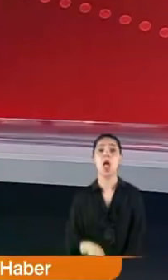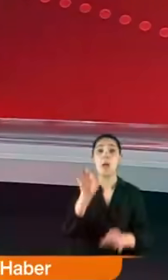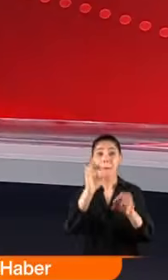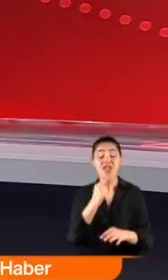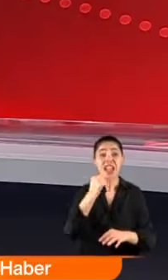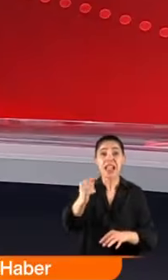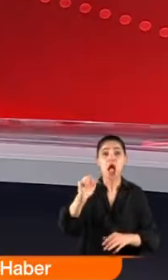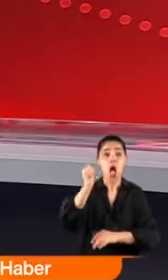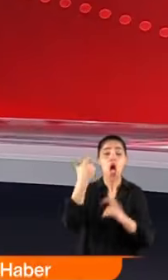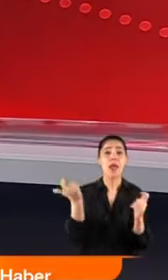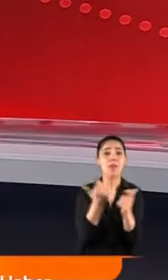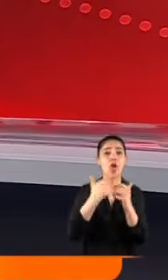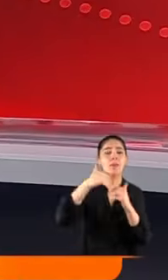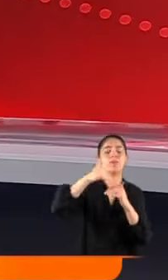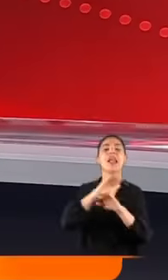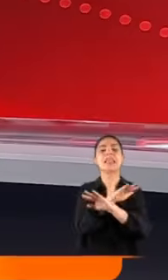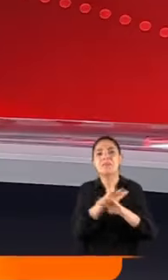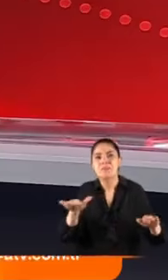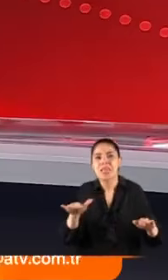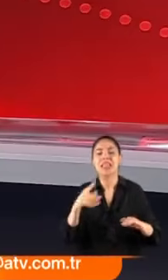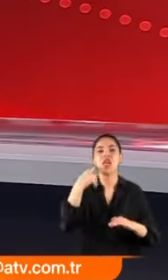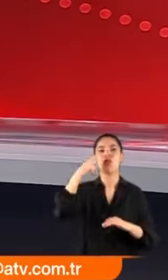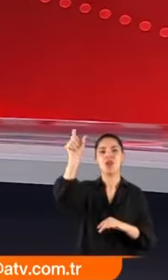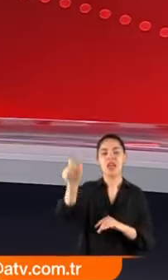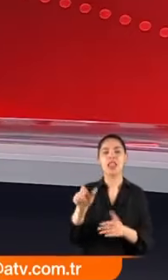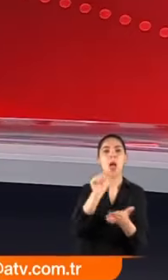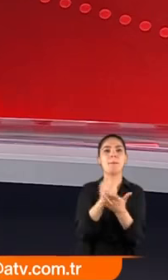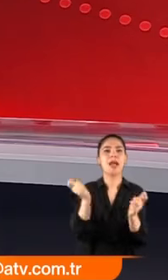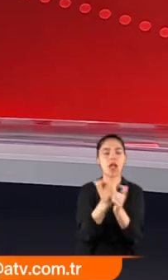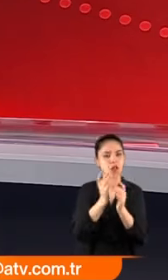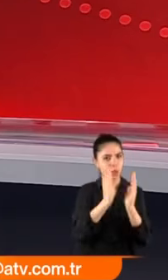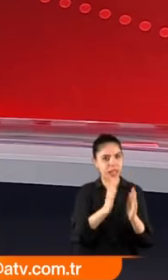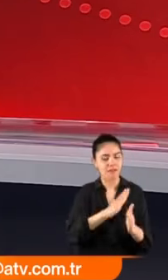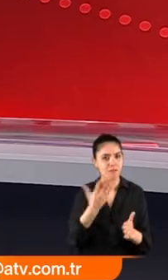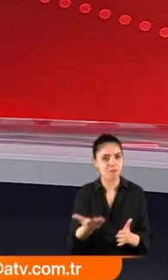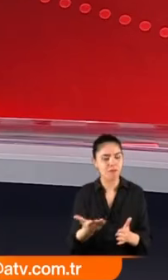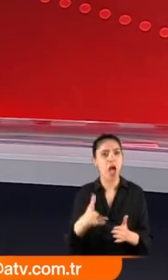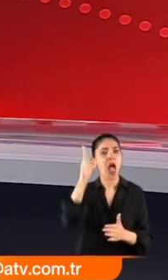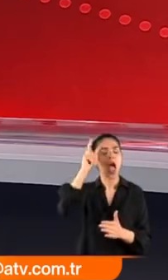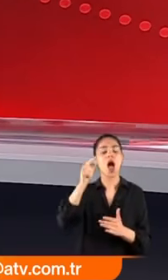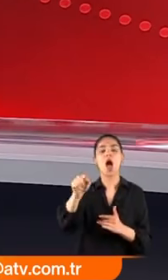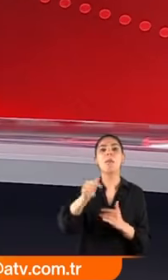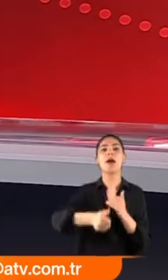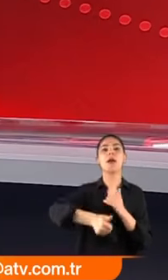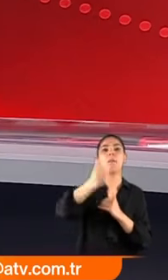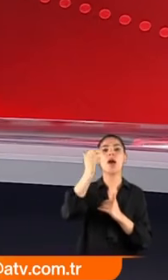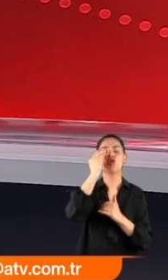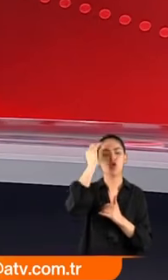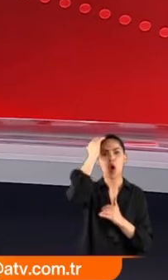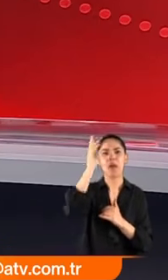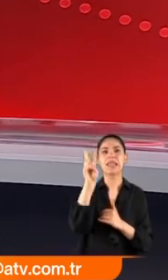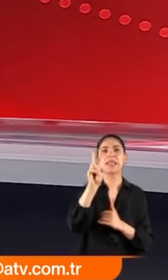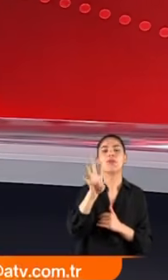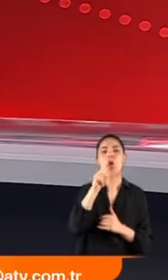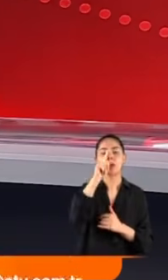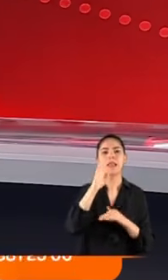Başlarken de söylemiştik, kritik kabine toplantısı sona erdi. Cumhurbaşkanı Erdoğan'ın basın toplantısı devam ediyor. Amerika Birleşik Devletleri Başkanı Joe Biden'ın